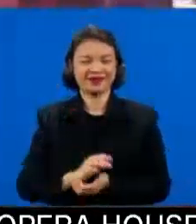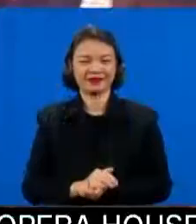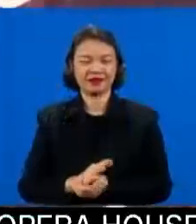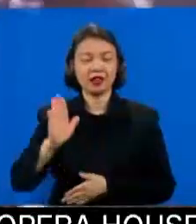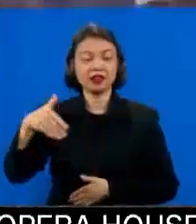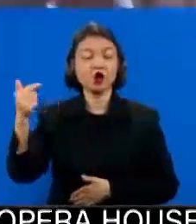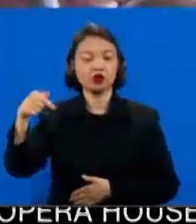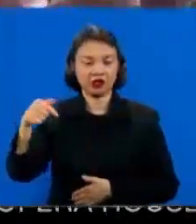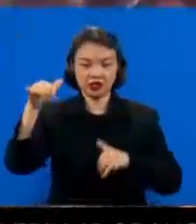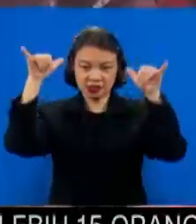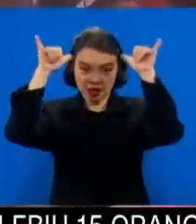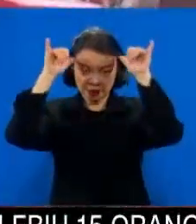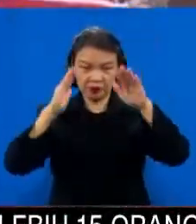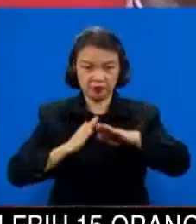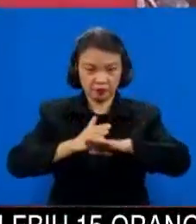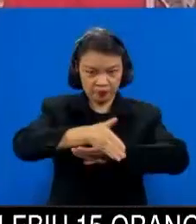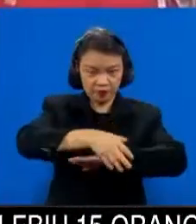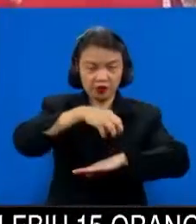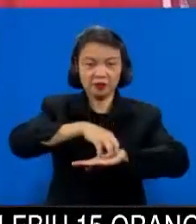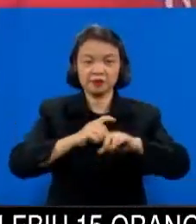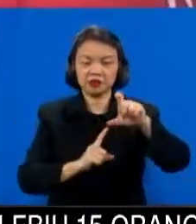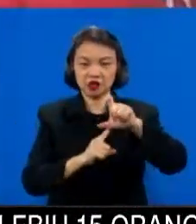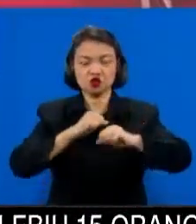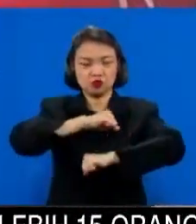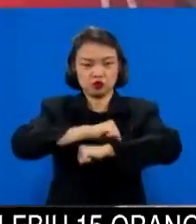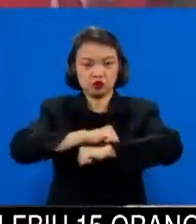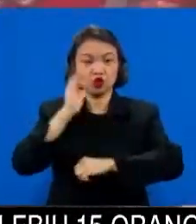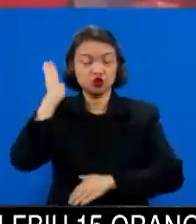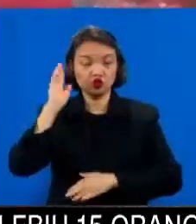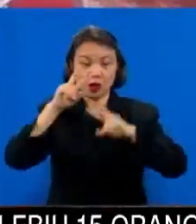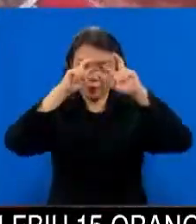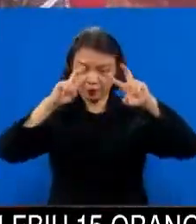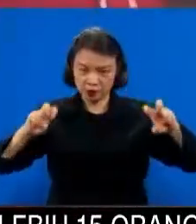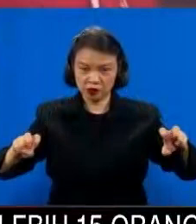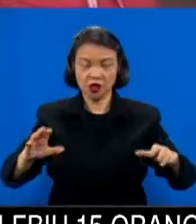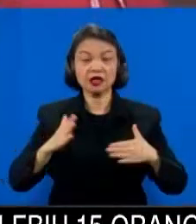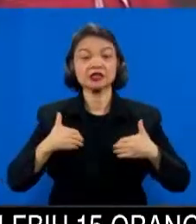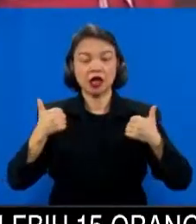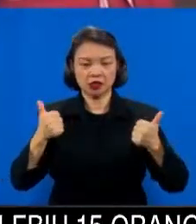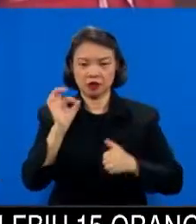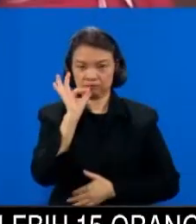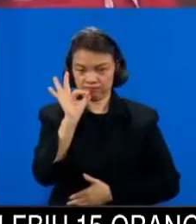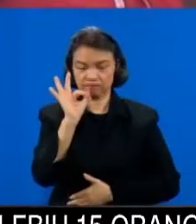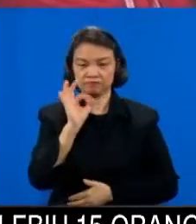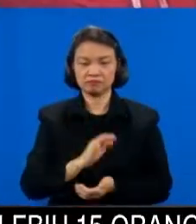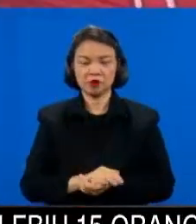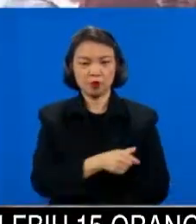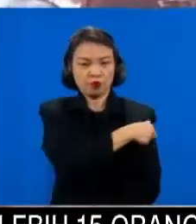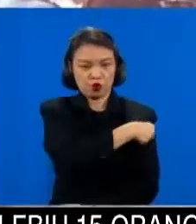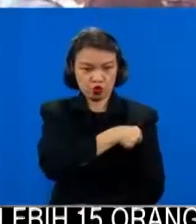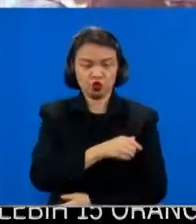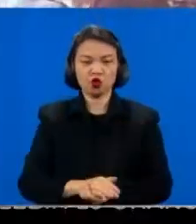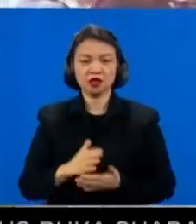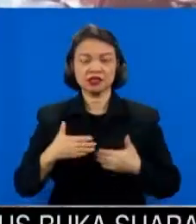ini, sapi-sapi yang disembelih di Masjid Al-Furqon Sumedang telah melalui pemeriksaan kesehatan secara intensif. Petugas kesehatan hewan